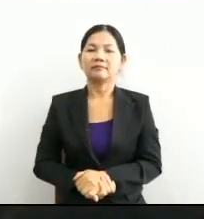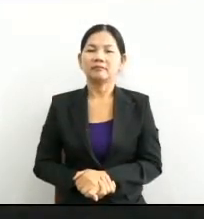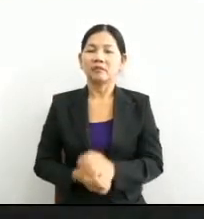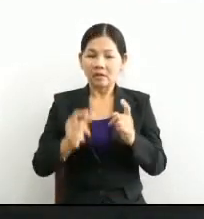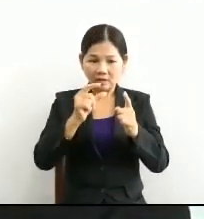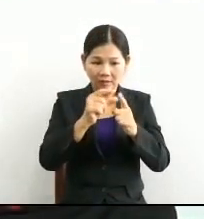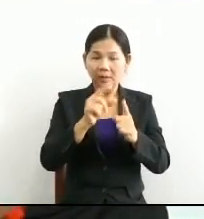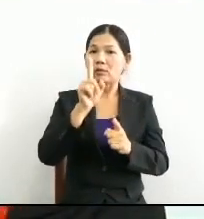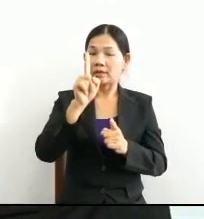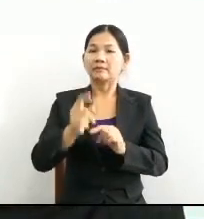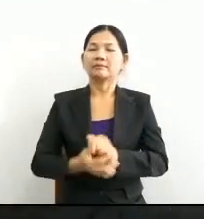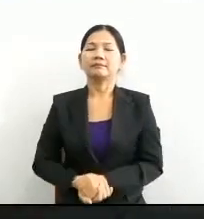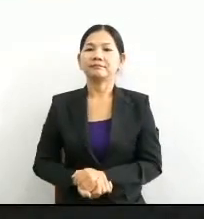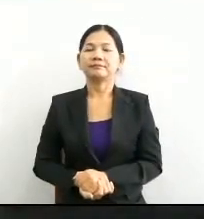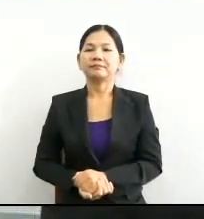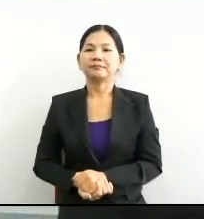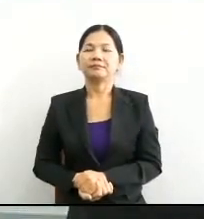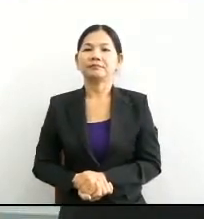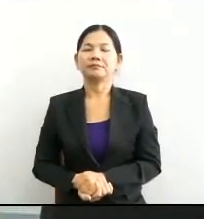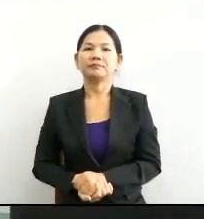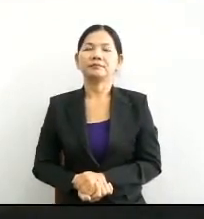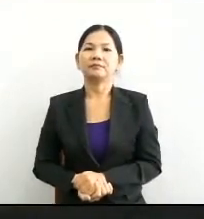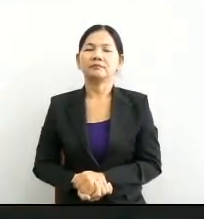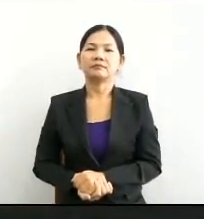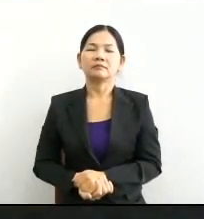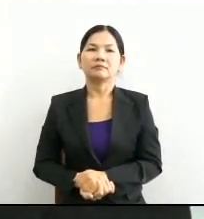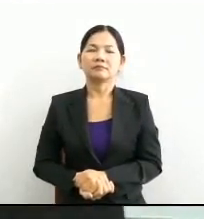bị mùi tiệt này khối con rốc bị mùi tiệt nó bị mùi tiệt